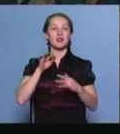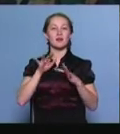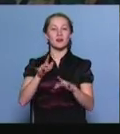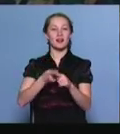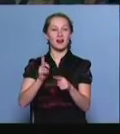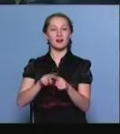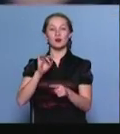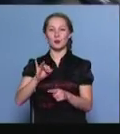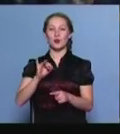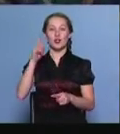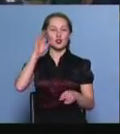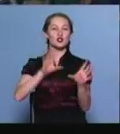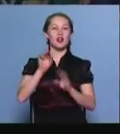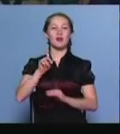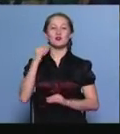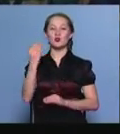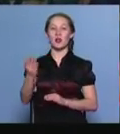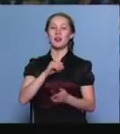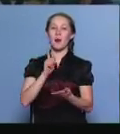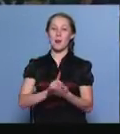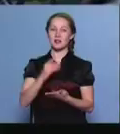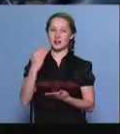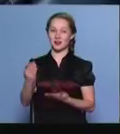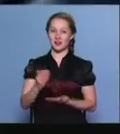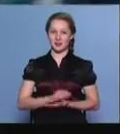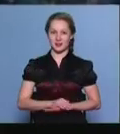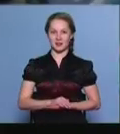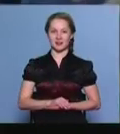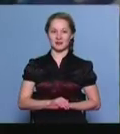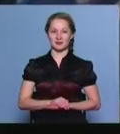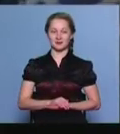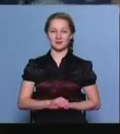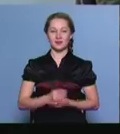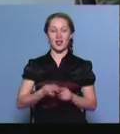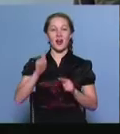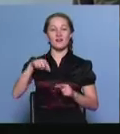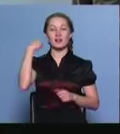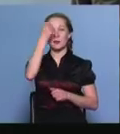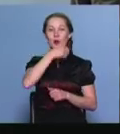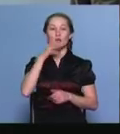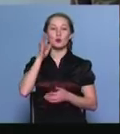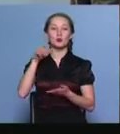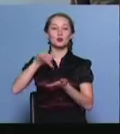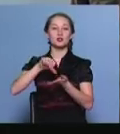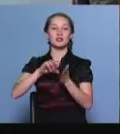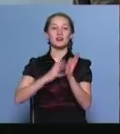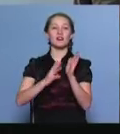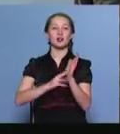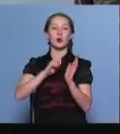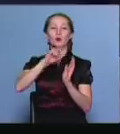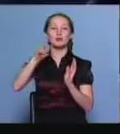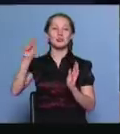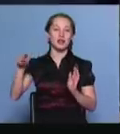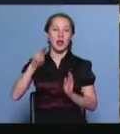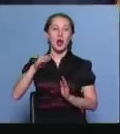что это их долг, их обязанность. В этом году в параде примут участие 90 расчетов со всех приволжских